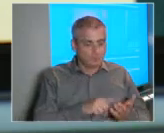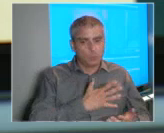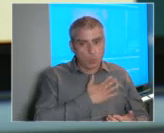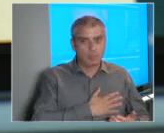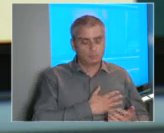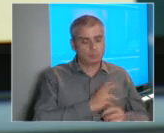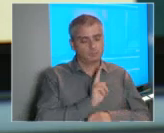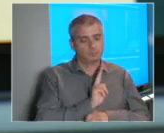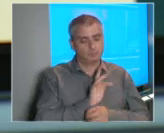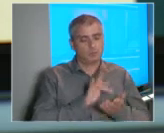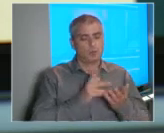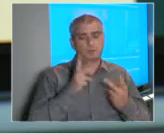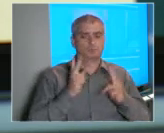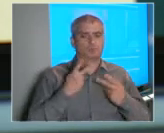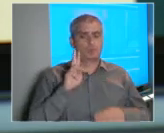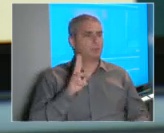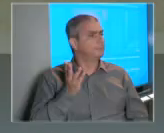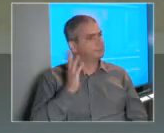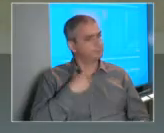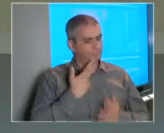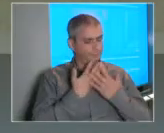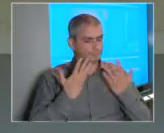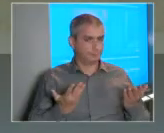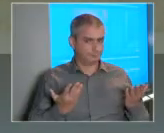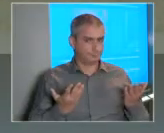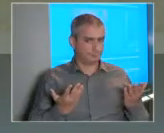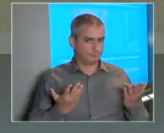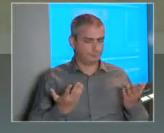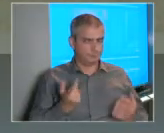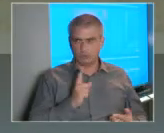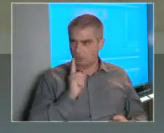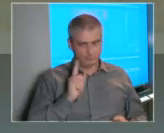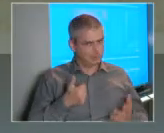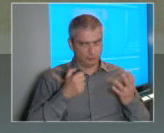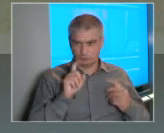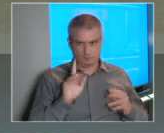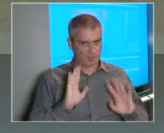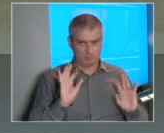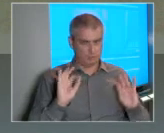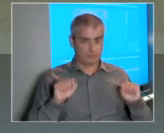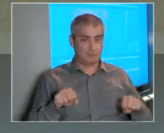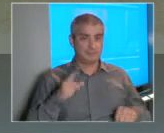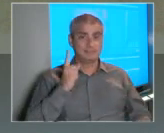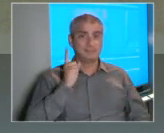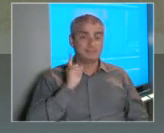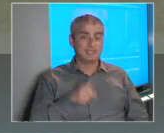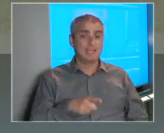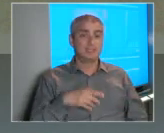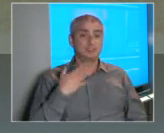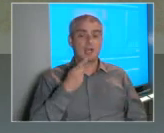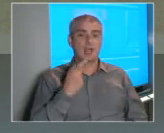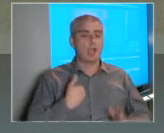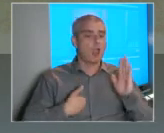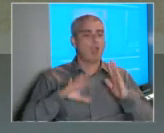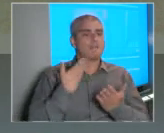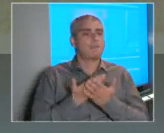רוצה לשריין את עצמו כמה שיותר. בוא נחדד, לא צריך 61 לנשיא, צריך שיהיה